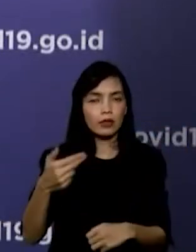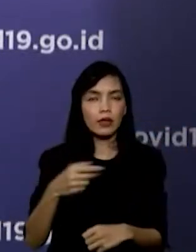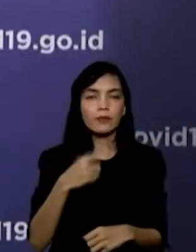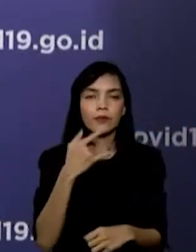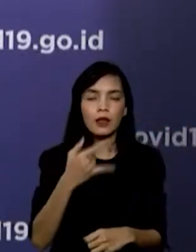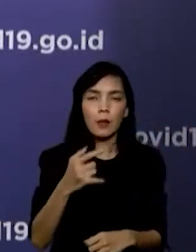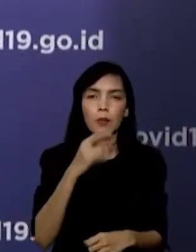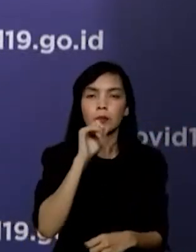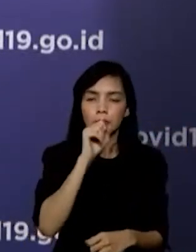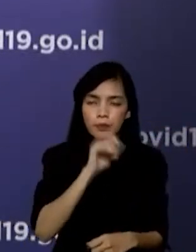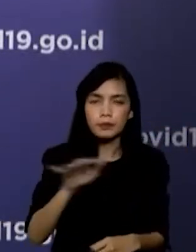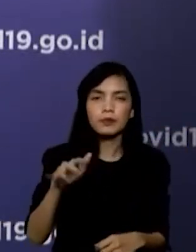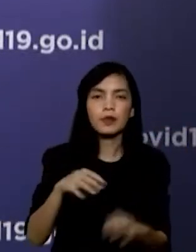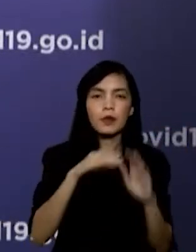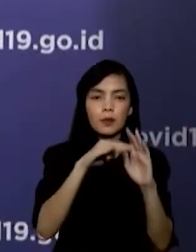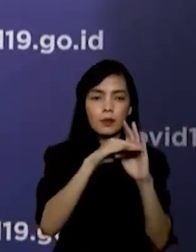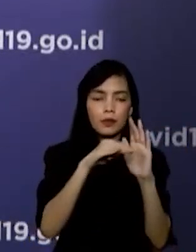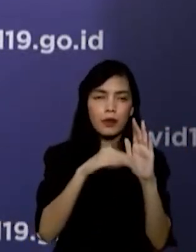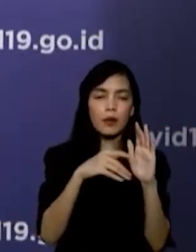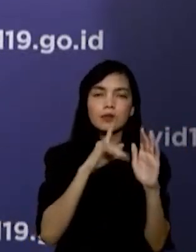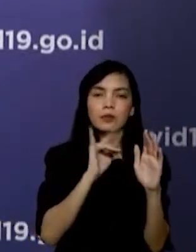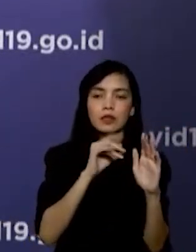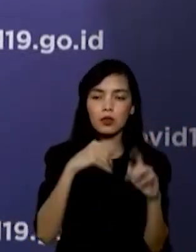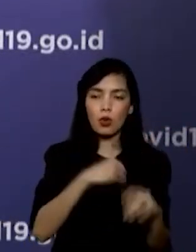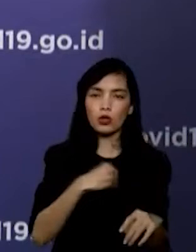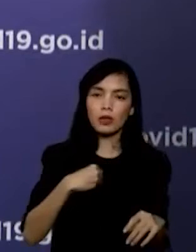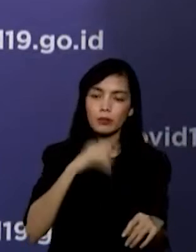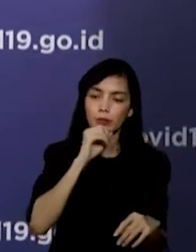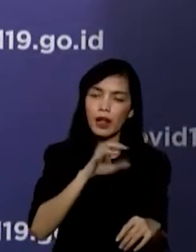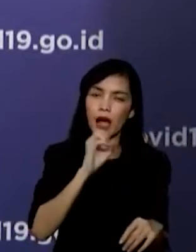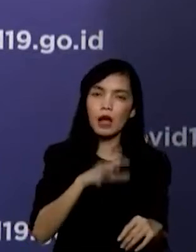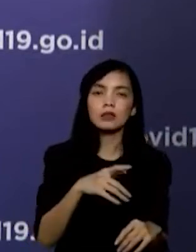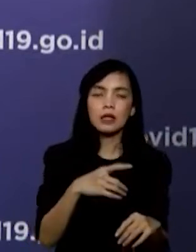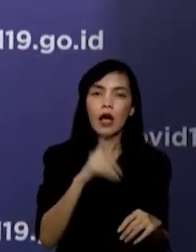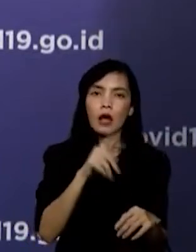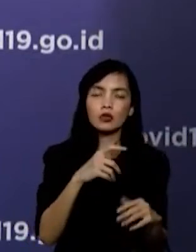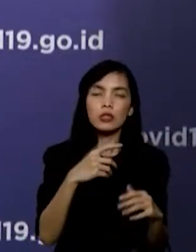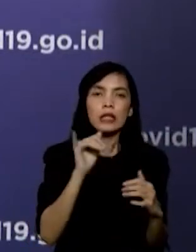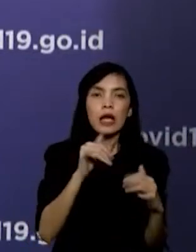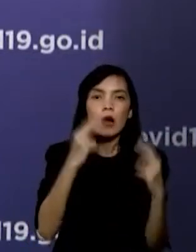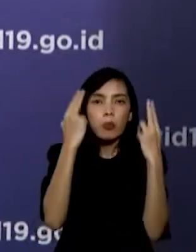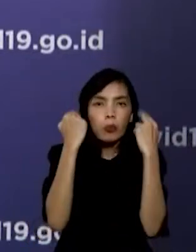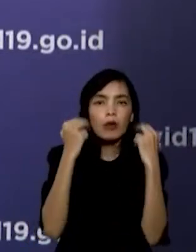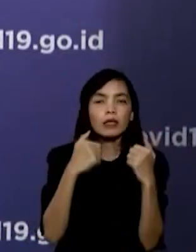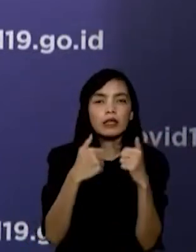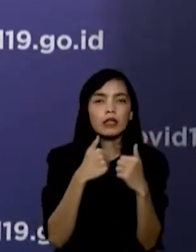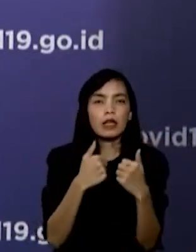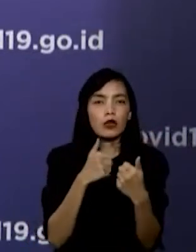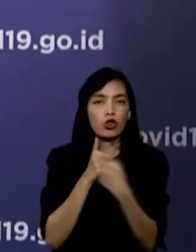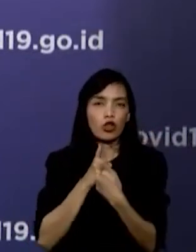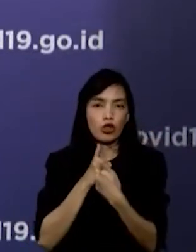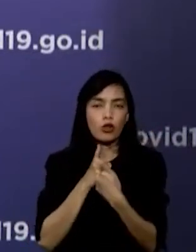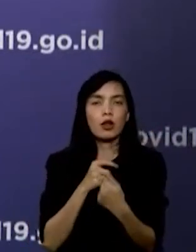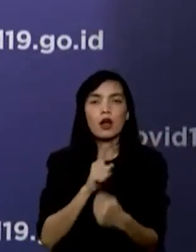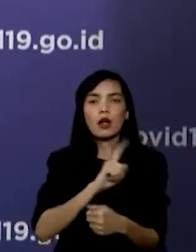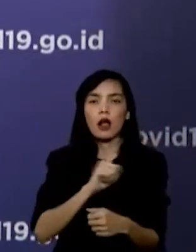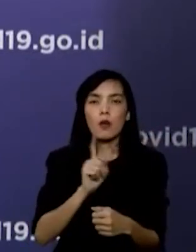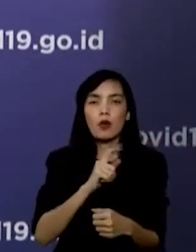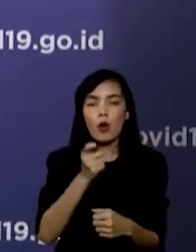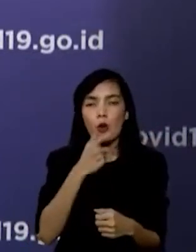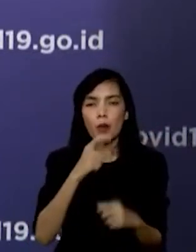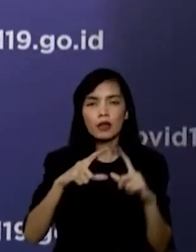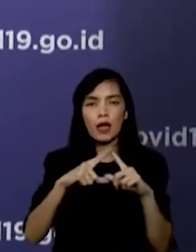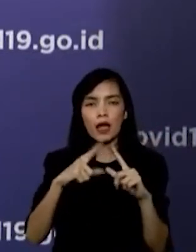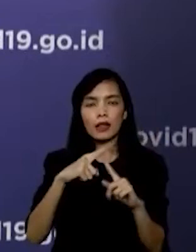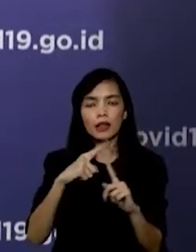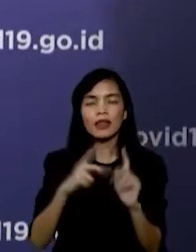berpesan untuk ikuti selalu petunjuk dari dokter. Tidak boleh mengobati diri sendiri. Hindari penggunaan antibiotik dengan